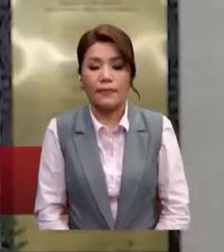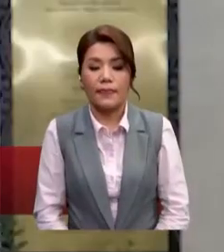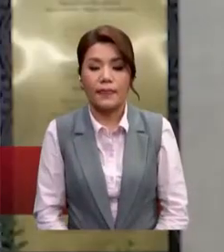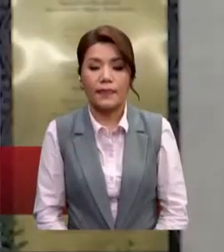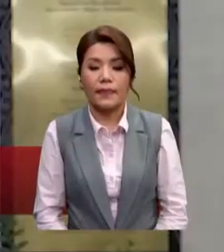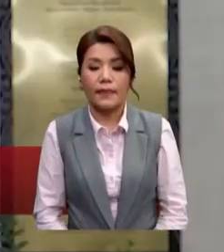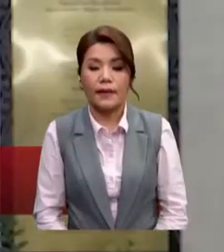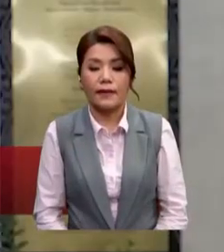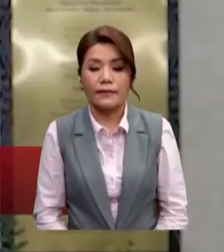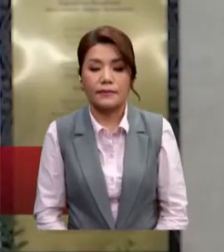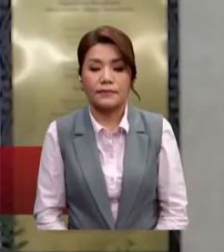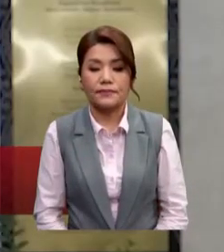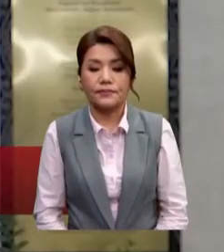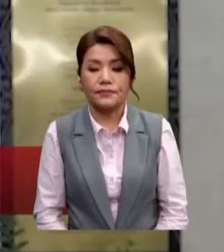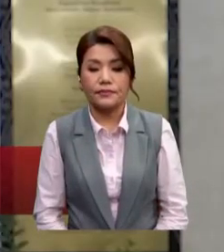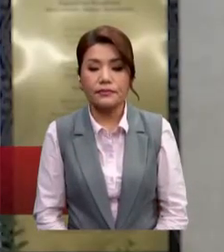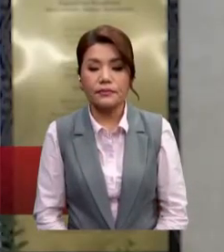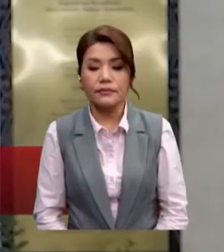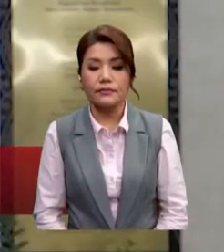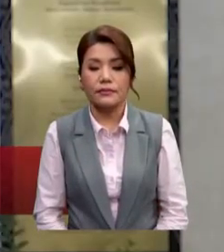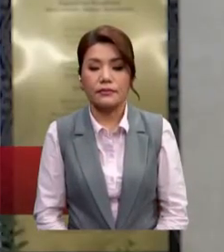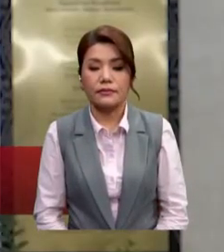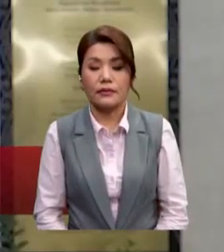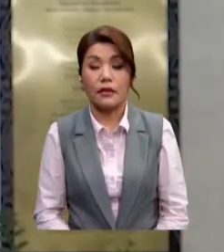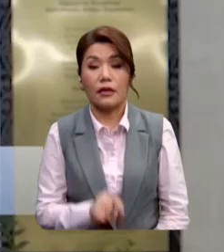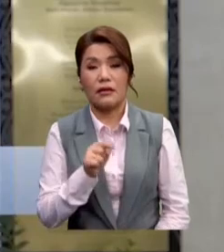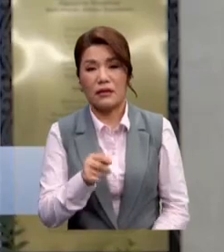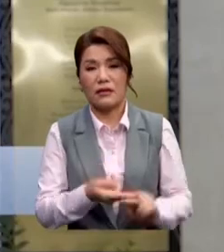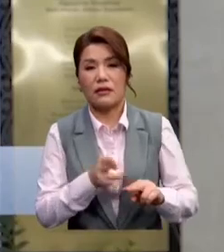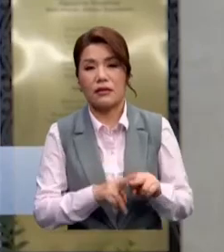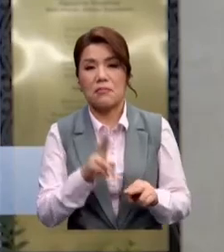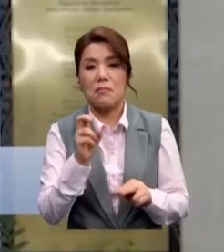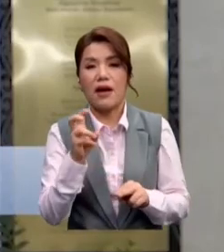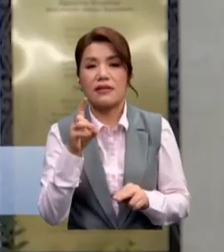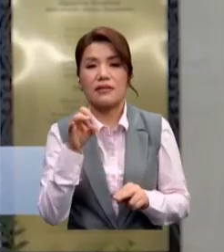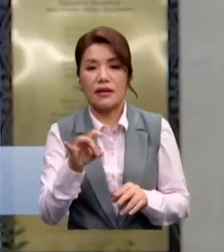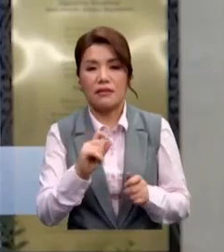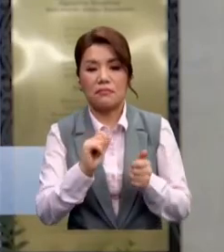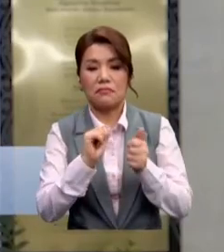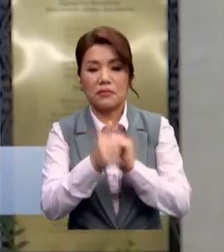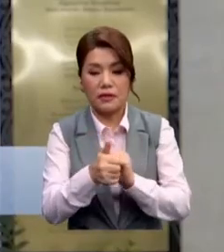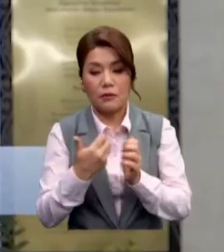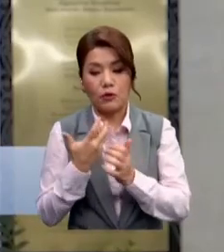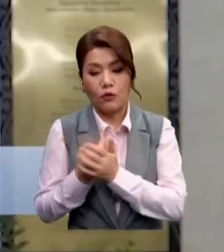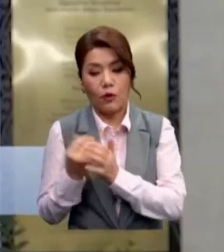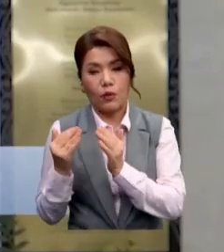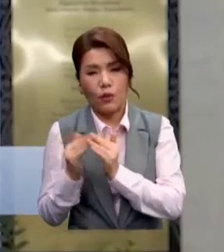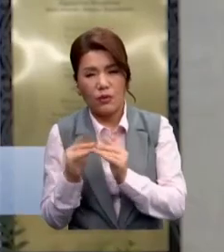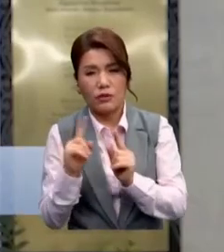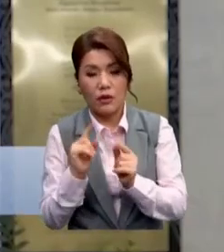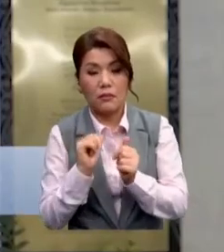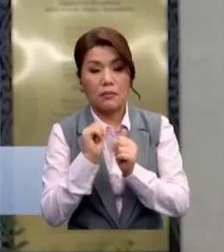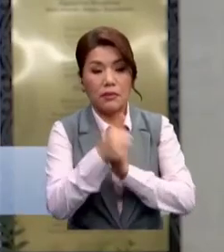То есть это бартер, они новые условия придумали обмена. Бұл бартер жаңа шарт ойлап тауып, мердігерлерді басқаша әдіспен тартқан.